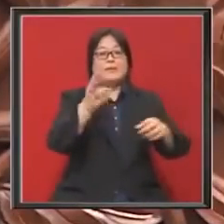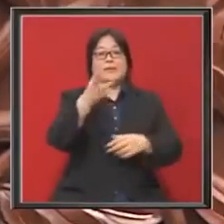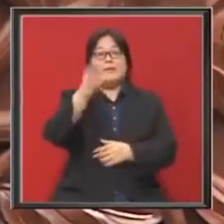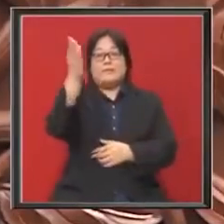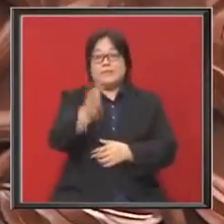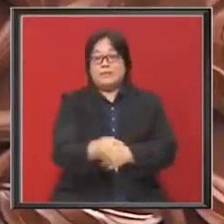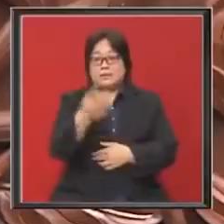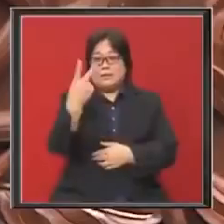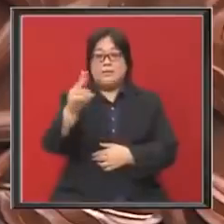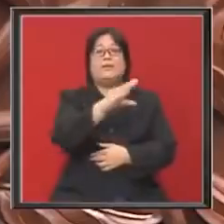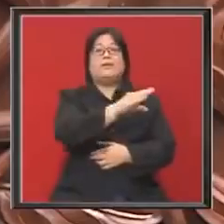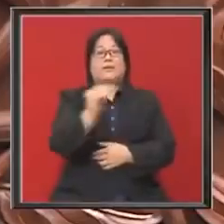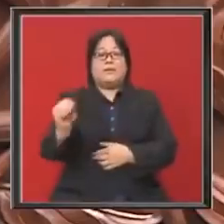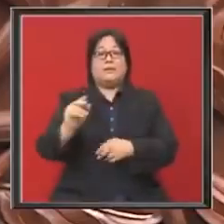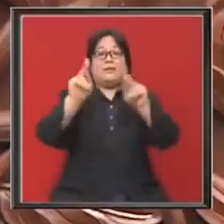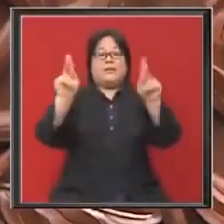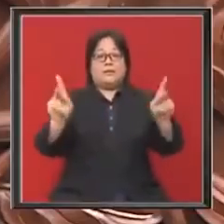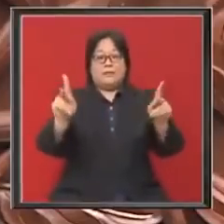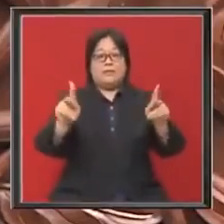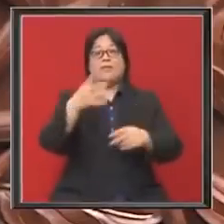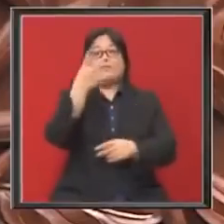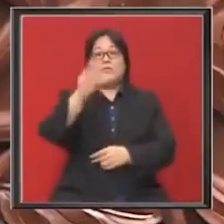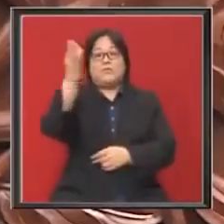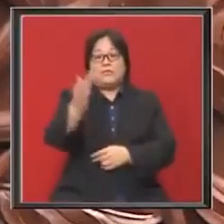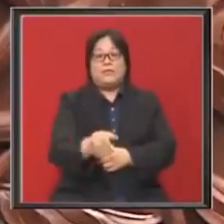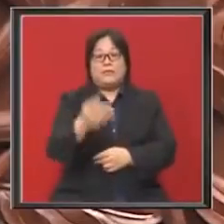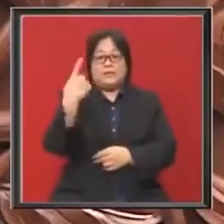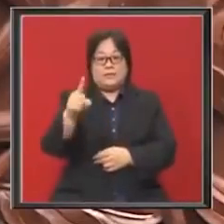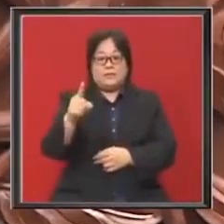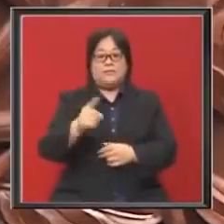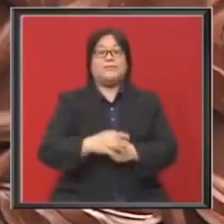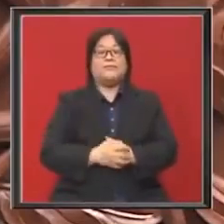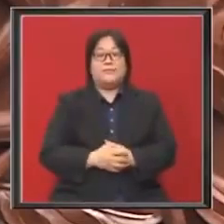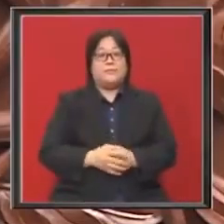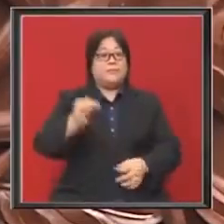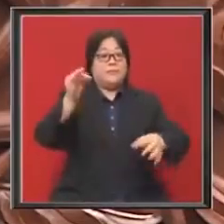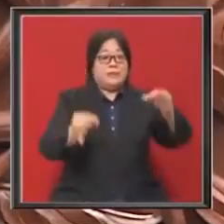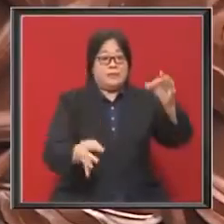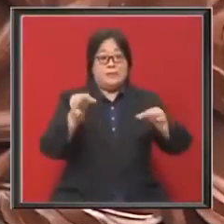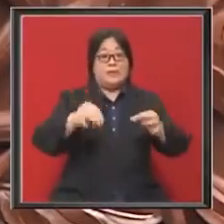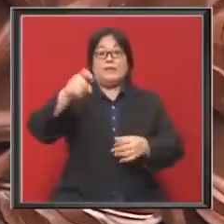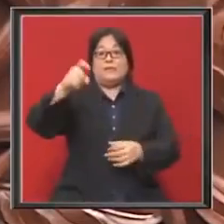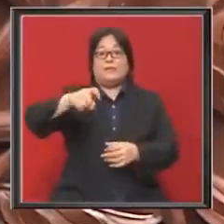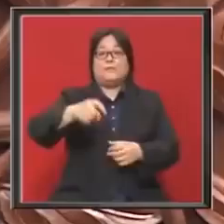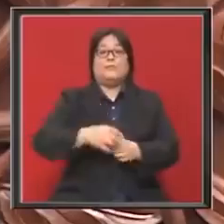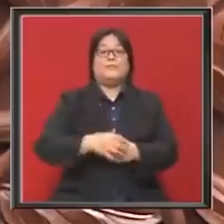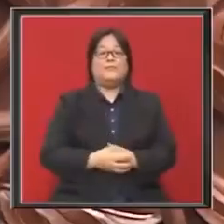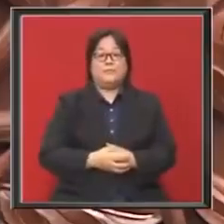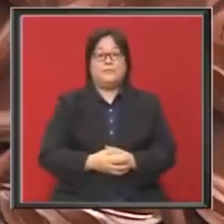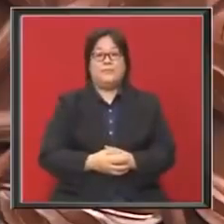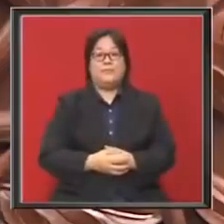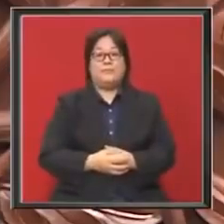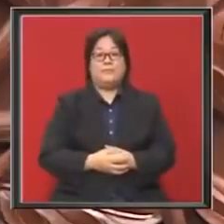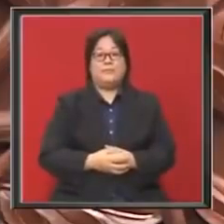16 Des dan Kamis 17 Desember sekiranya diperlukan